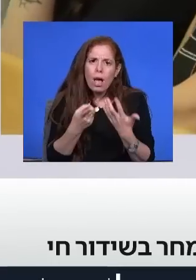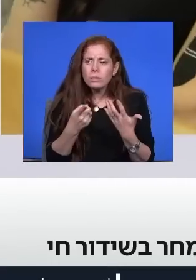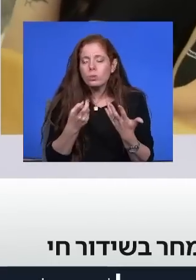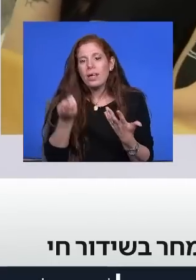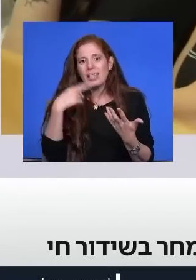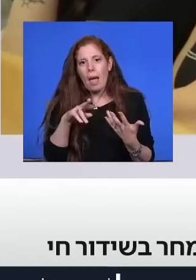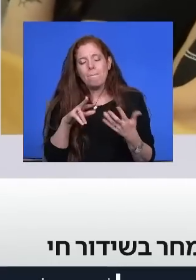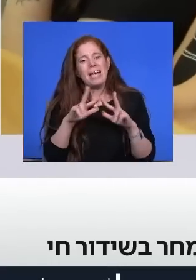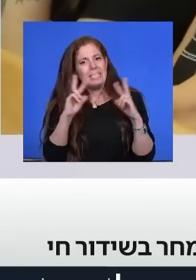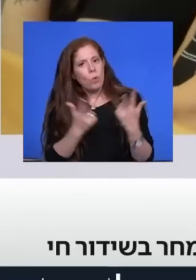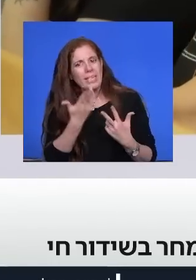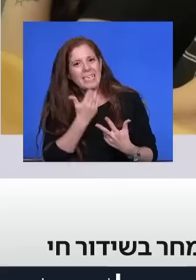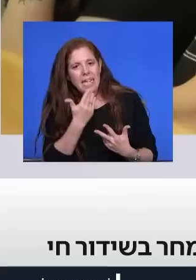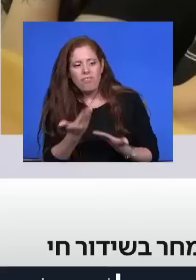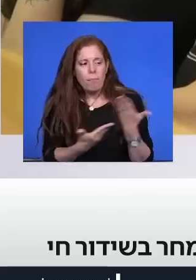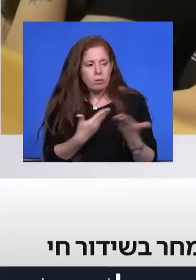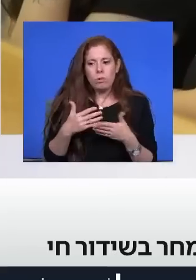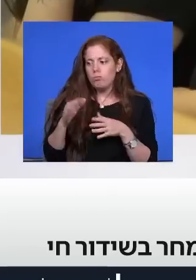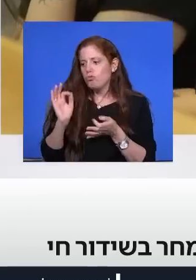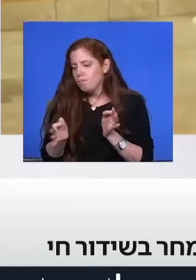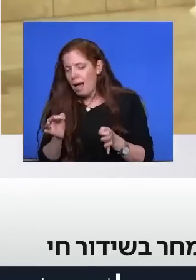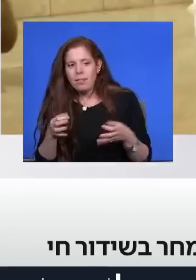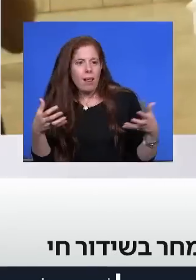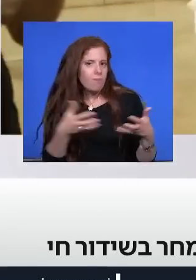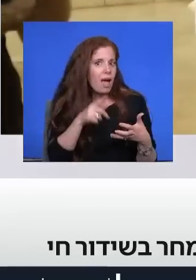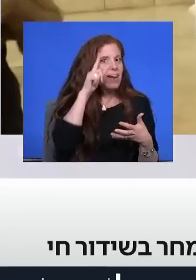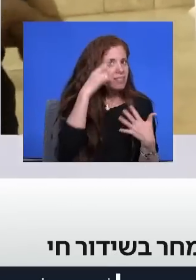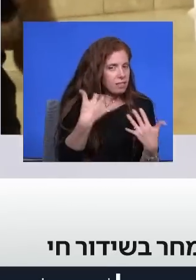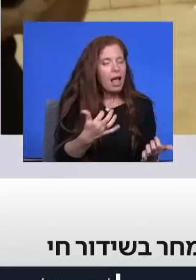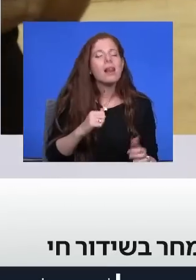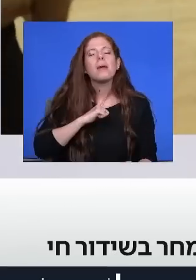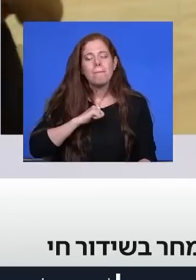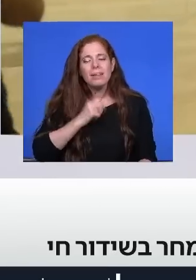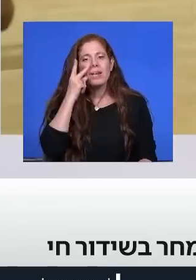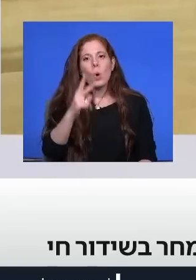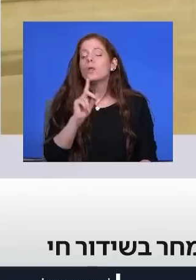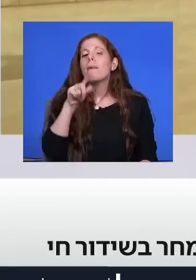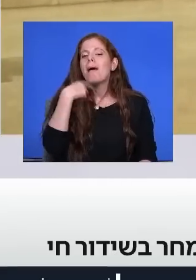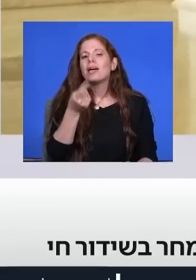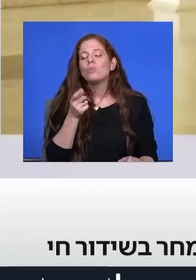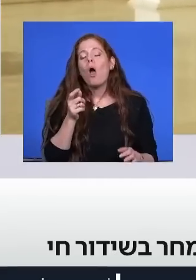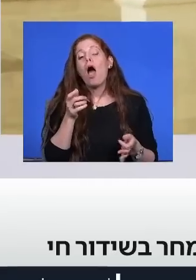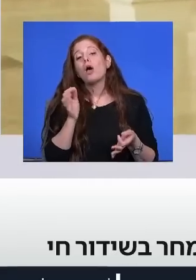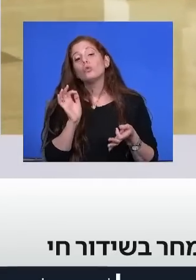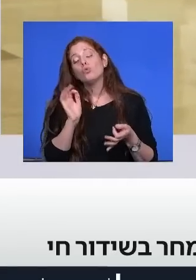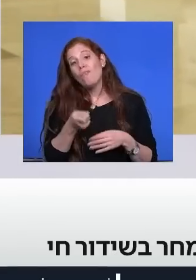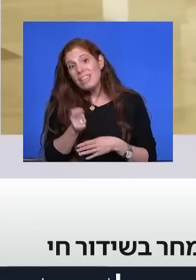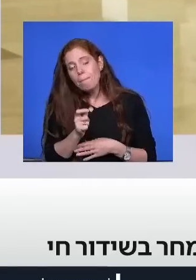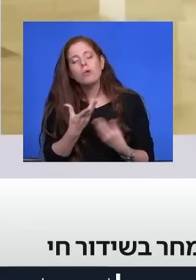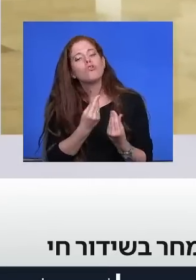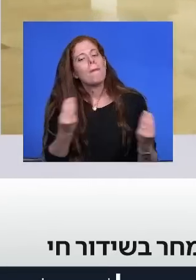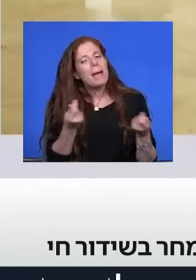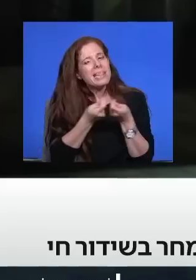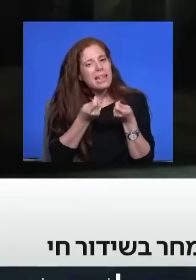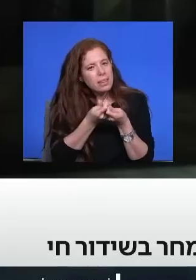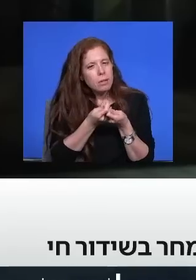הישראלית וביחסים שבין משפט לחברה לדעת קהל. מעניין יהיה לראות מה יגידו השופטים. יש הרבה מאוד סוגיות בתיק הזה, גם הרבה מאוד